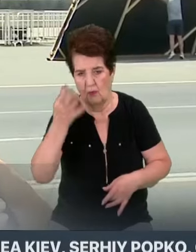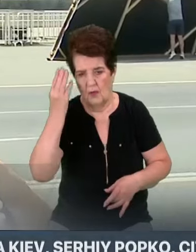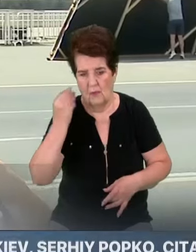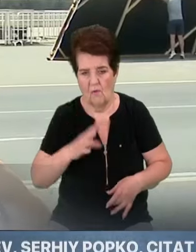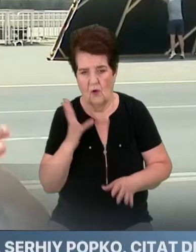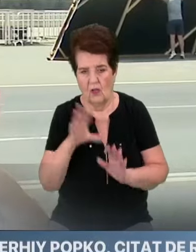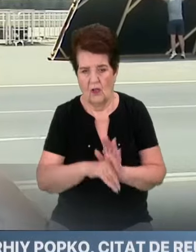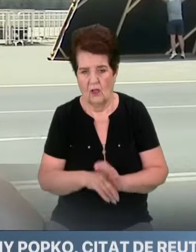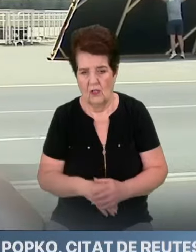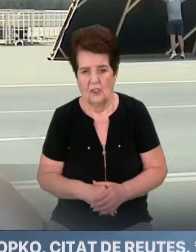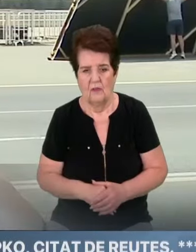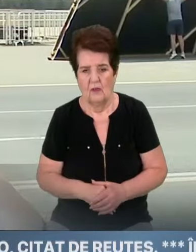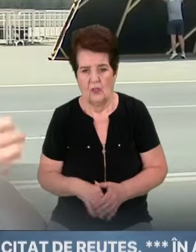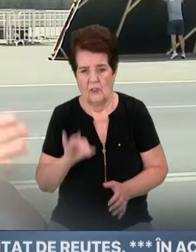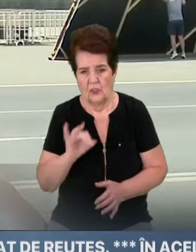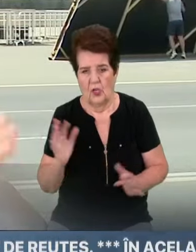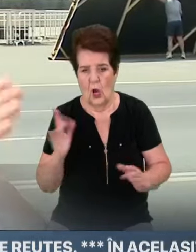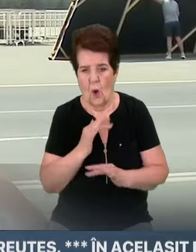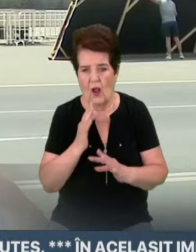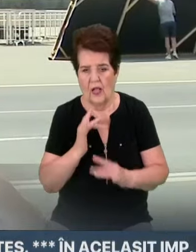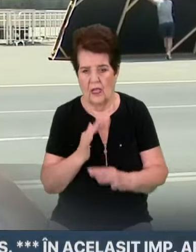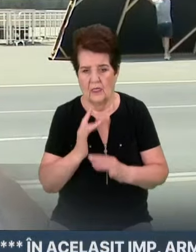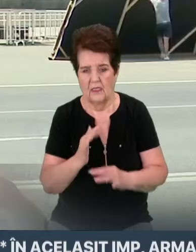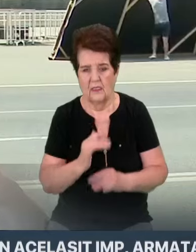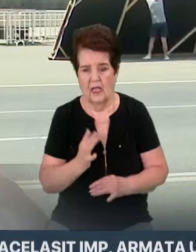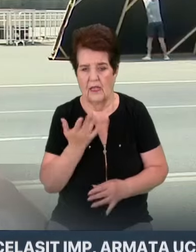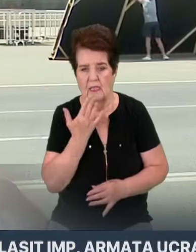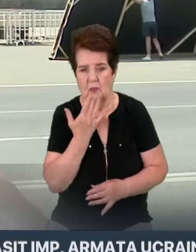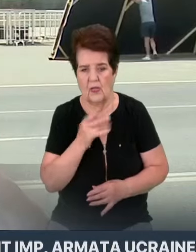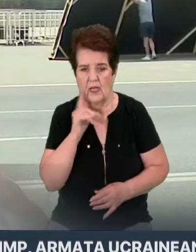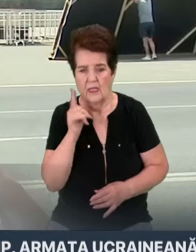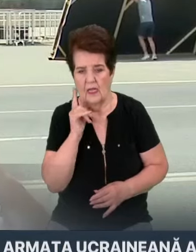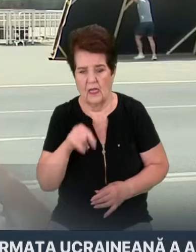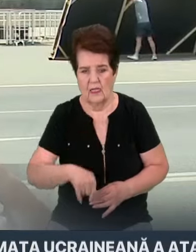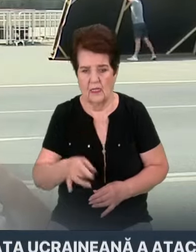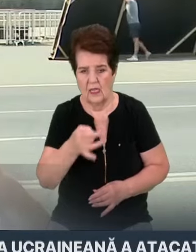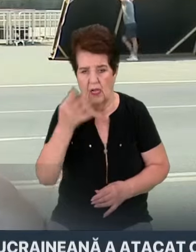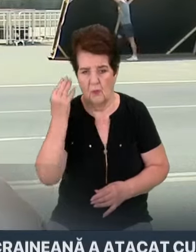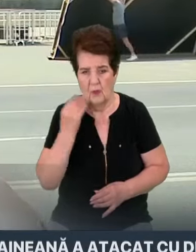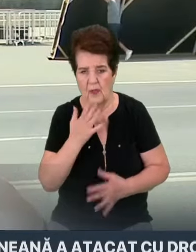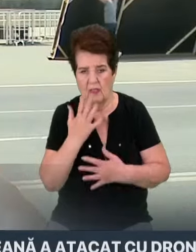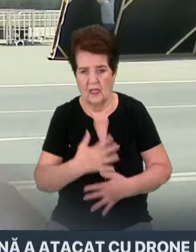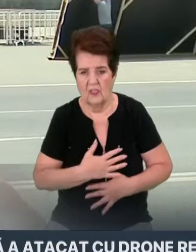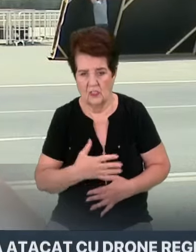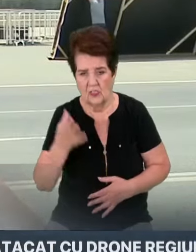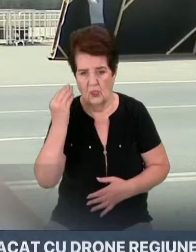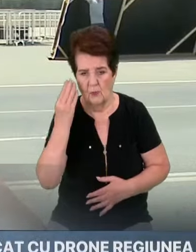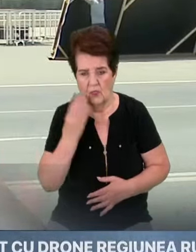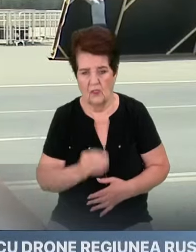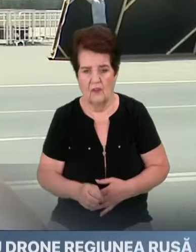inclusiv și Orchestra Națională de Tineret din Moldova, dar și muzica îndrăgită din Moldova